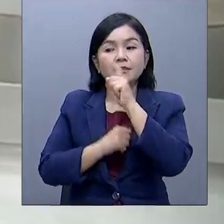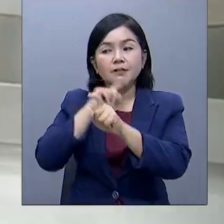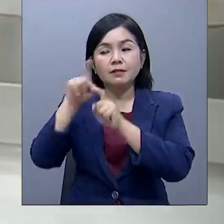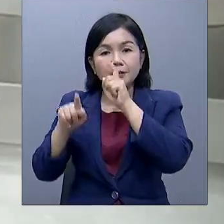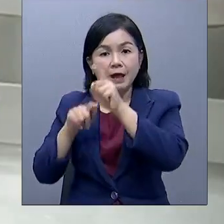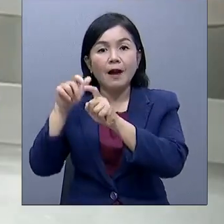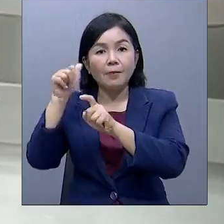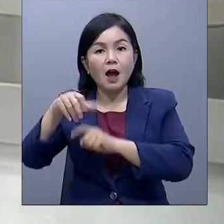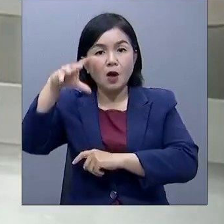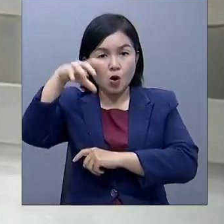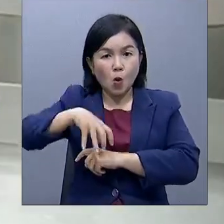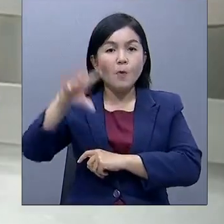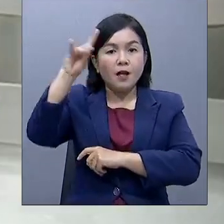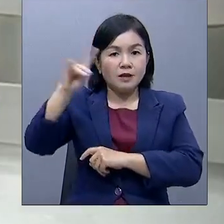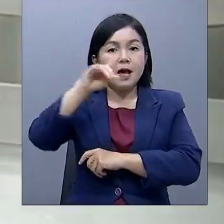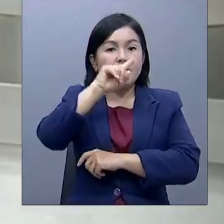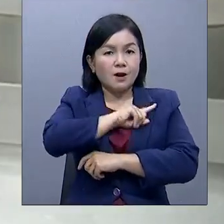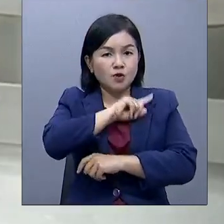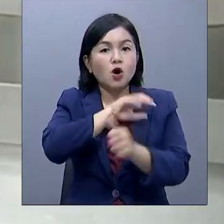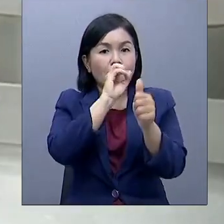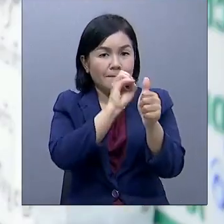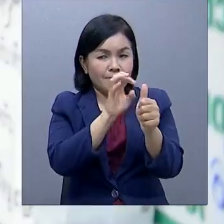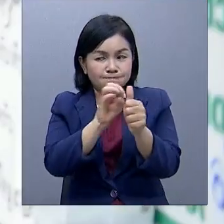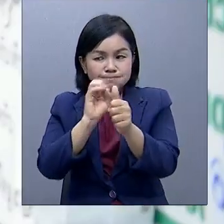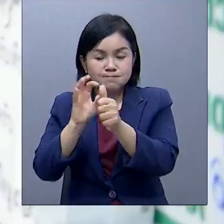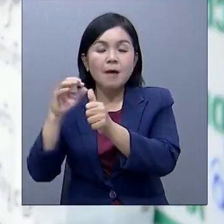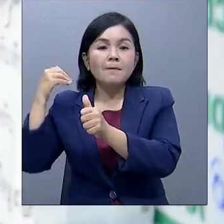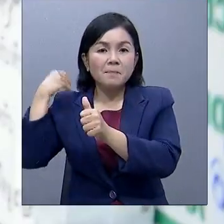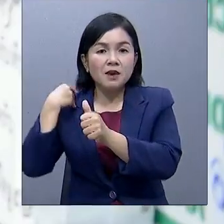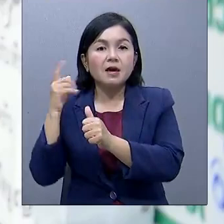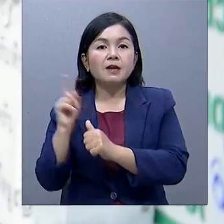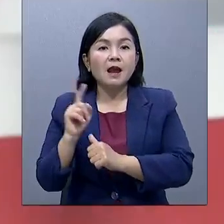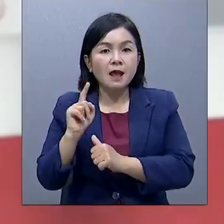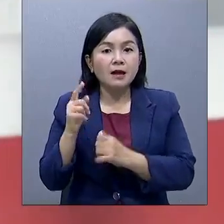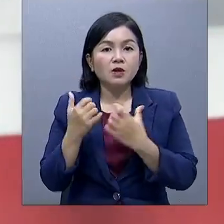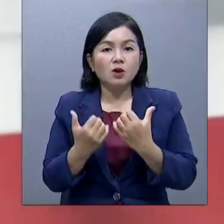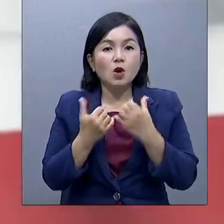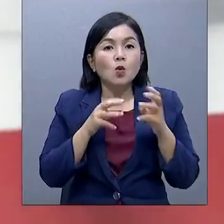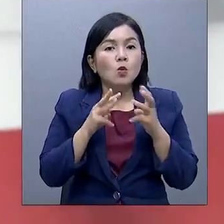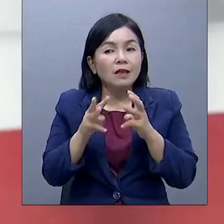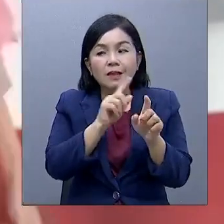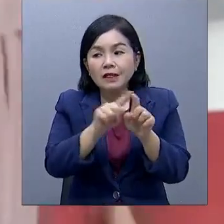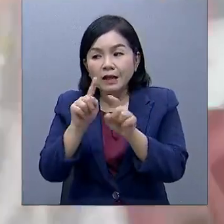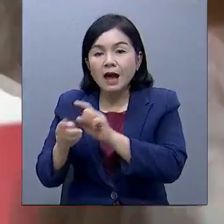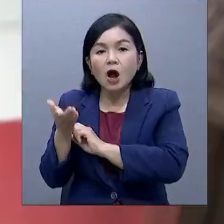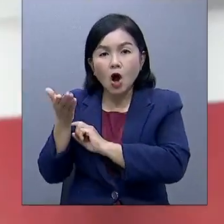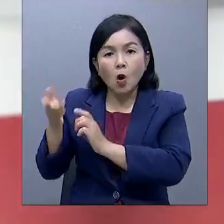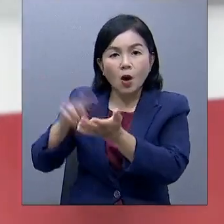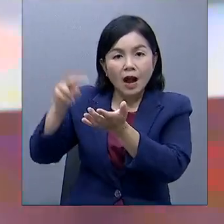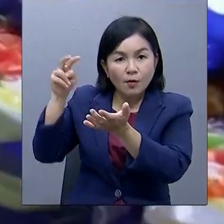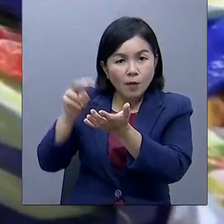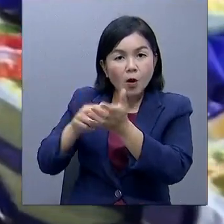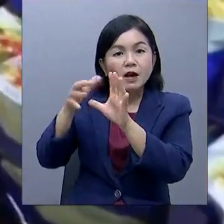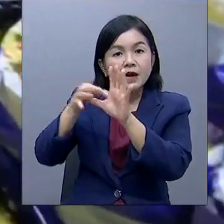าหน้าที่กรมปศุสัตว์มาเองเลยค่ะ ร อให้ความรู้อยู่แล้วภายในงานและยังมี ขั้นตอนต่างๆในการขอฮาลาลด้านปศุสั